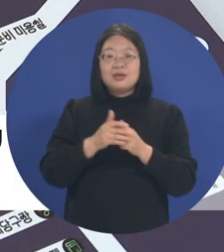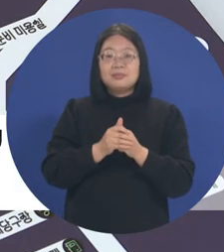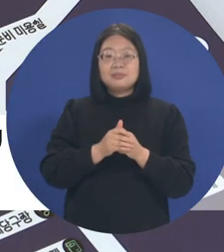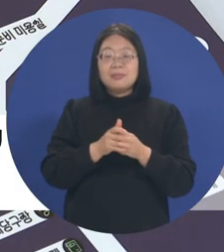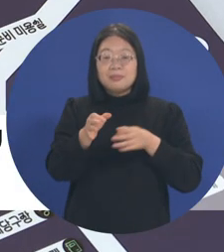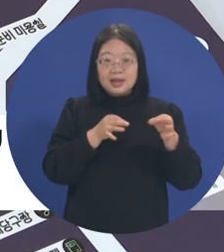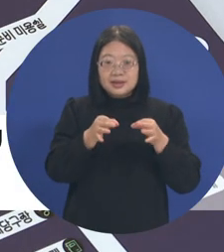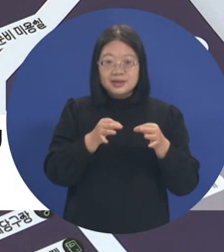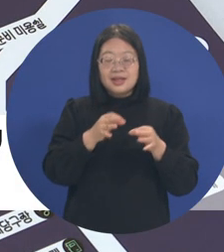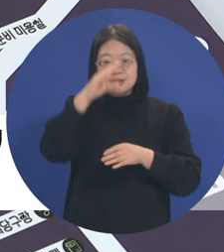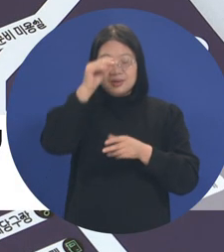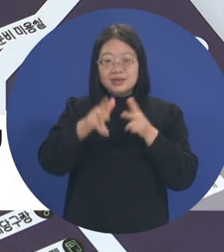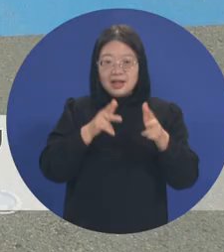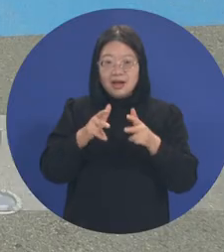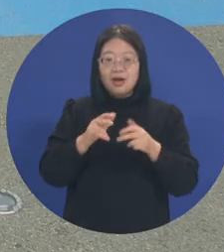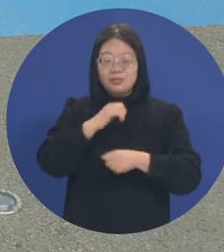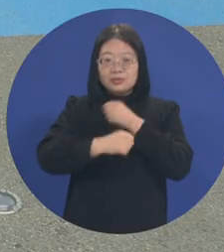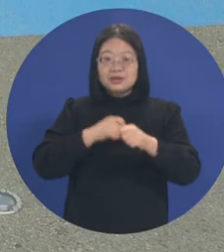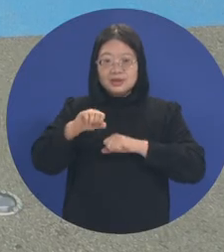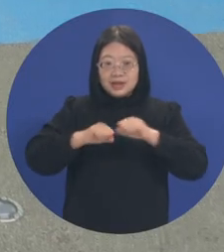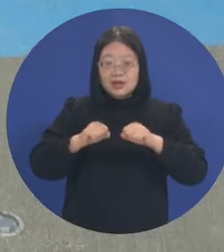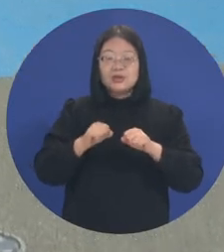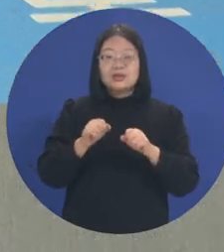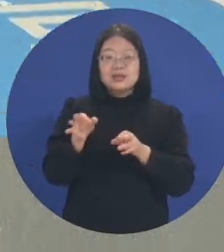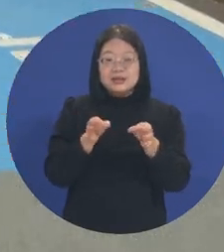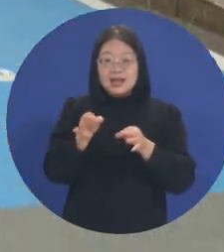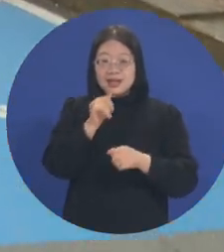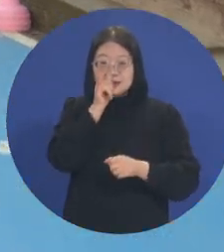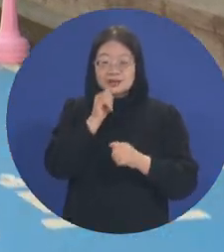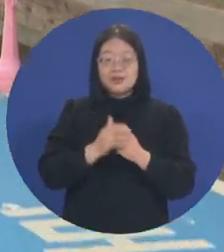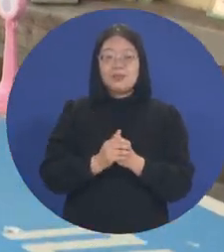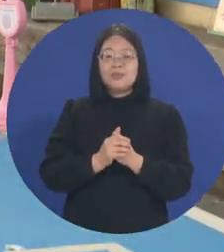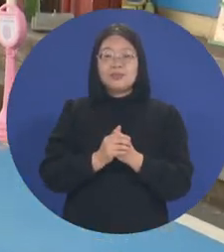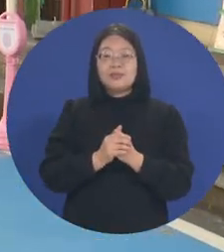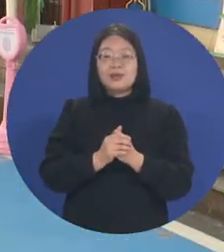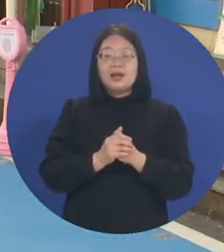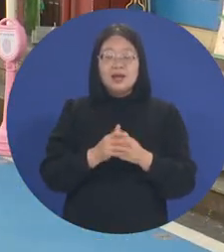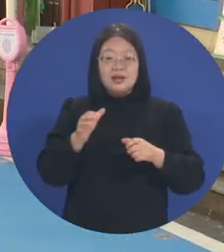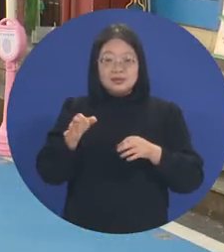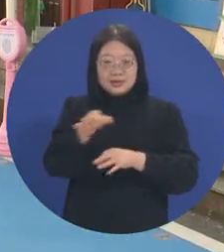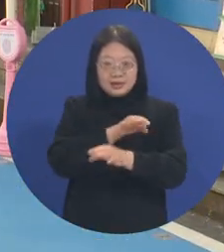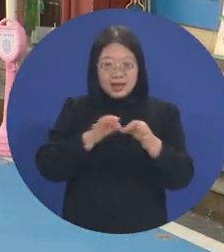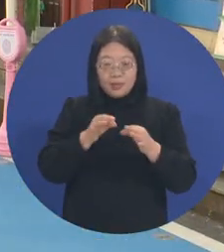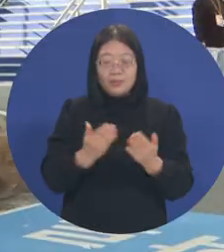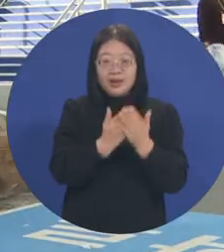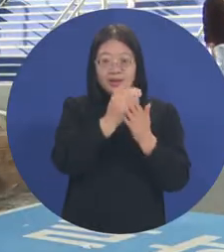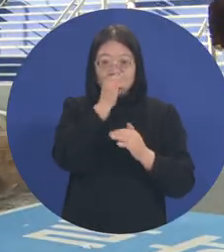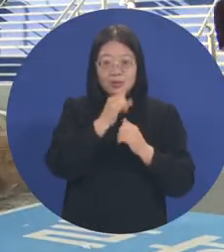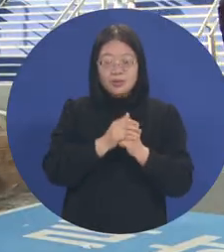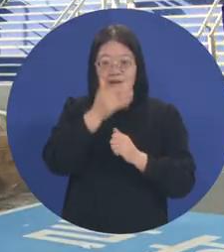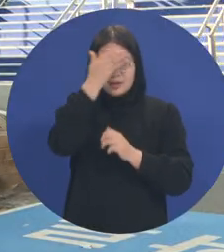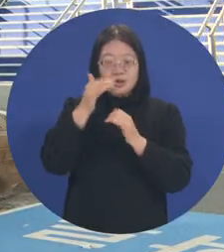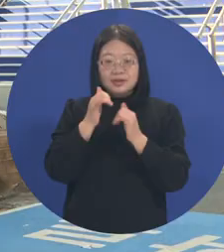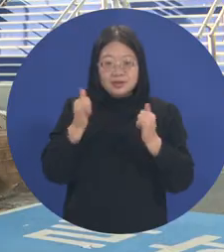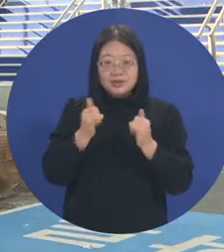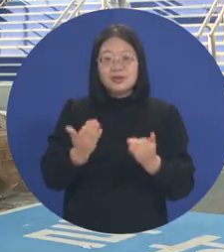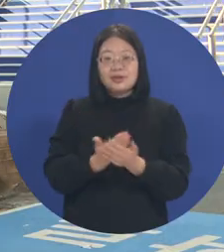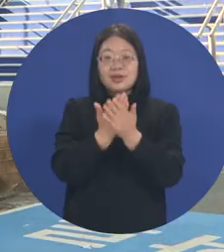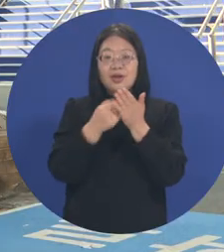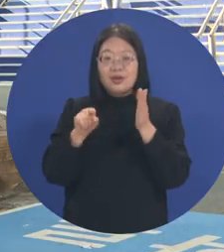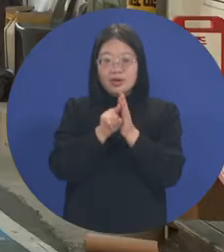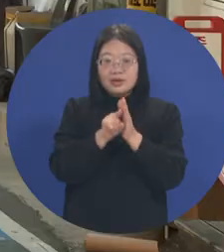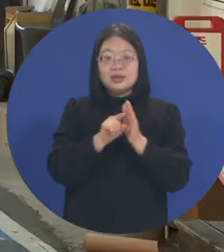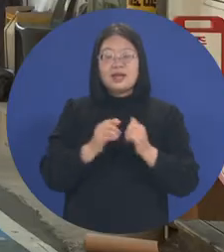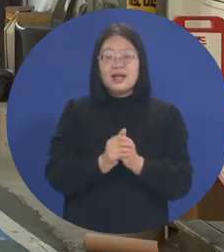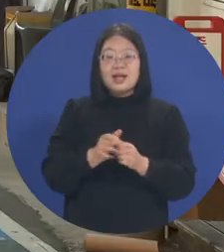플리마켓 운영 등 대학로에 활력을 불어넣고 청년들의 경제적 자립과 성장을 위해 상권 활성화 프로그램을 함께